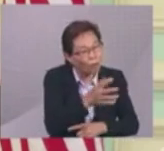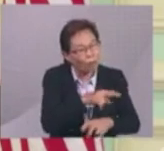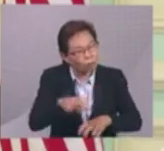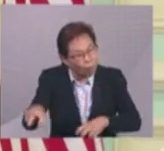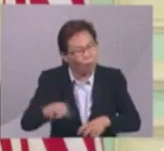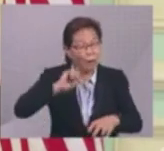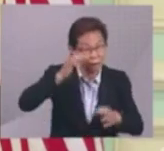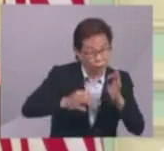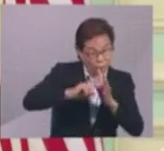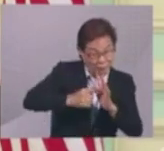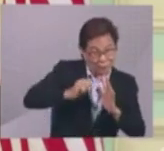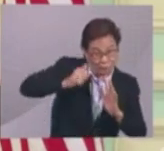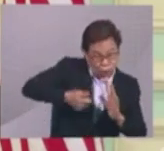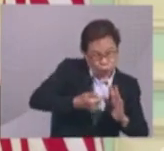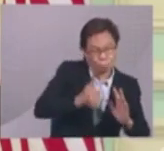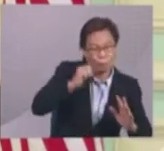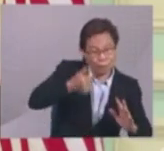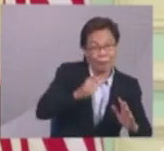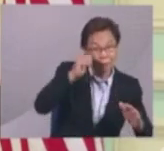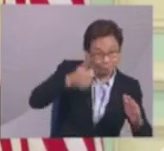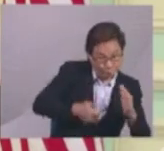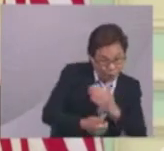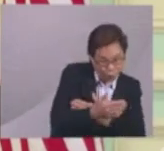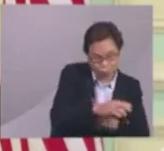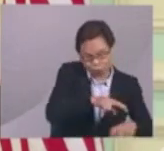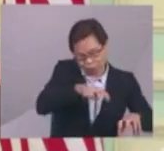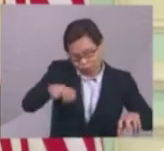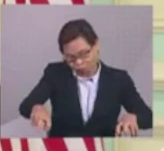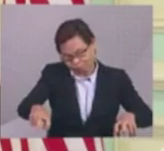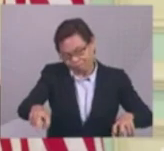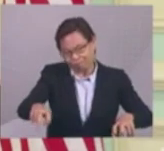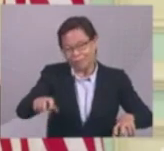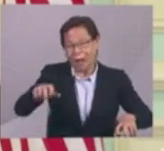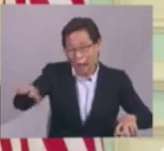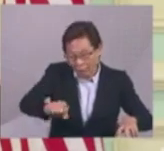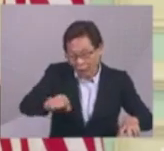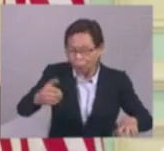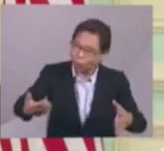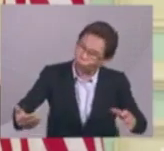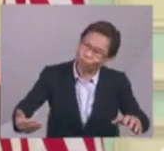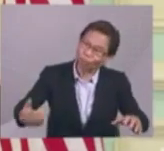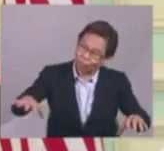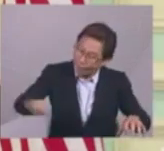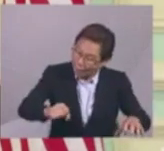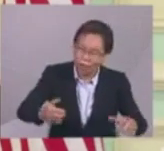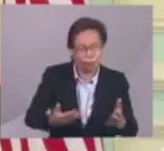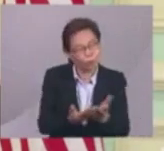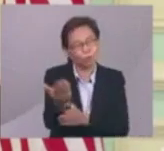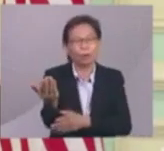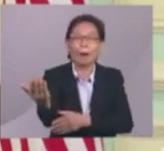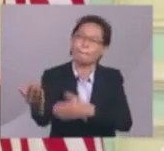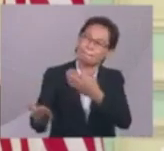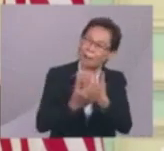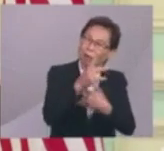bertolak besok untuk balik hari ke Kuala Lumpur, pergi ambil anak dan balik hari ke Kuala